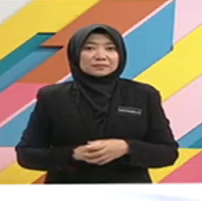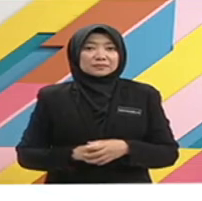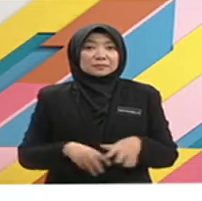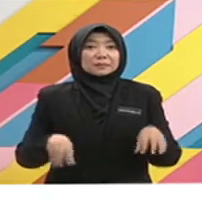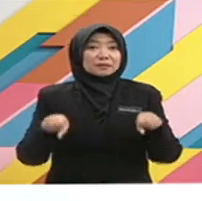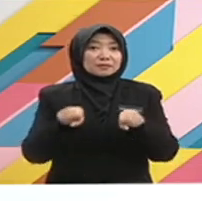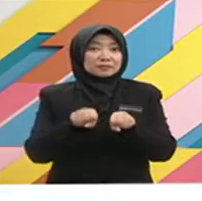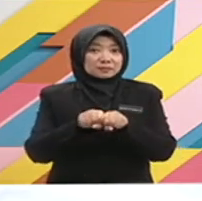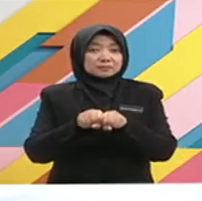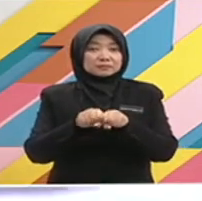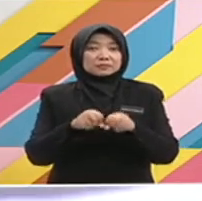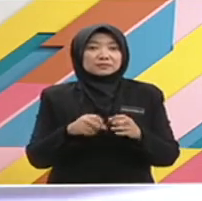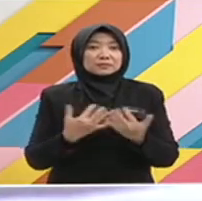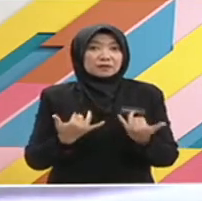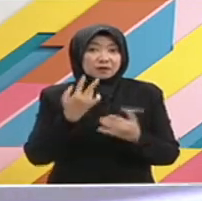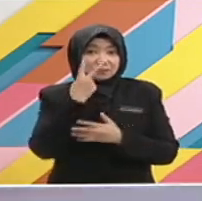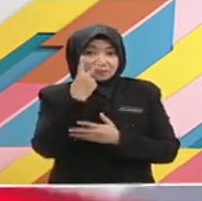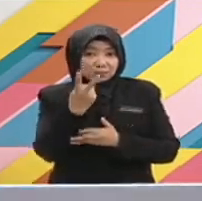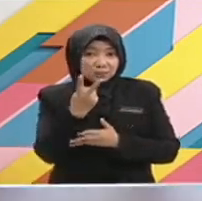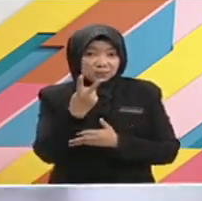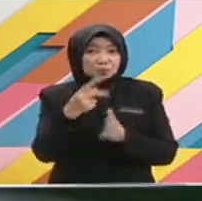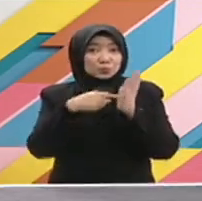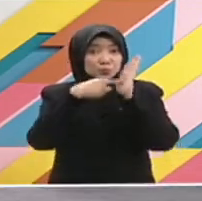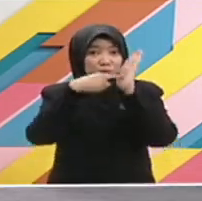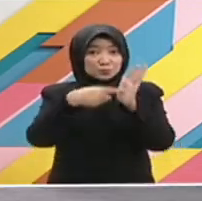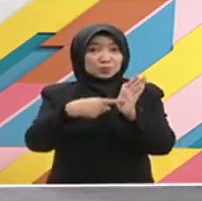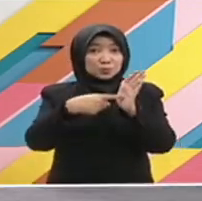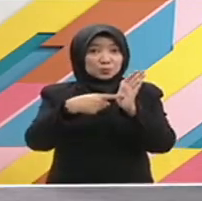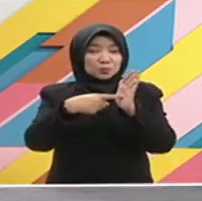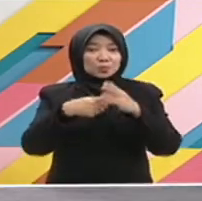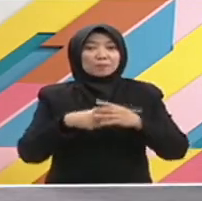Okey. Boleh kita angkat? Boleh. Kita tunjukkan. Ya.